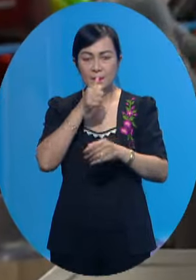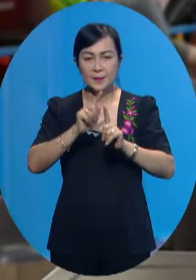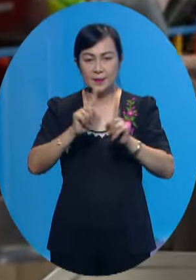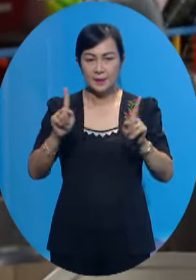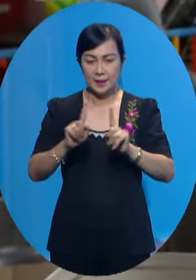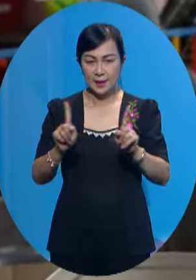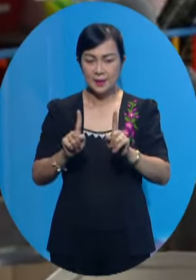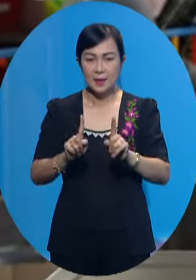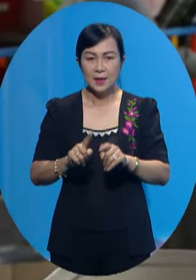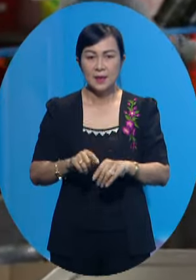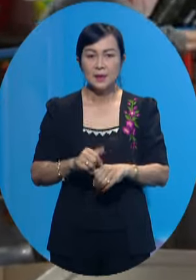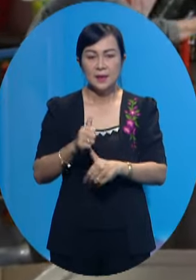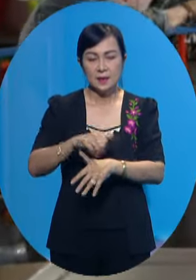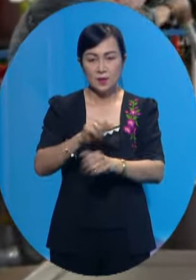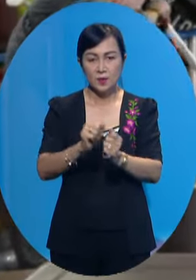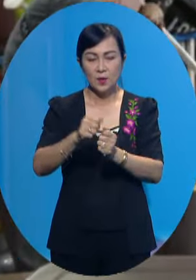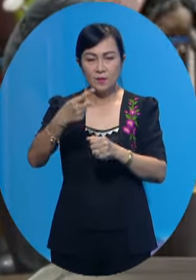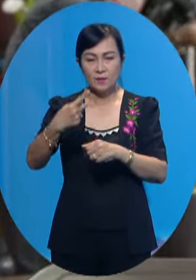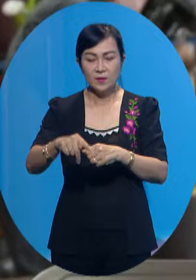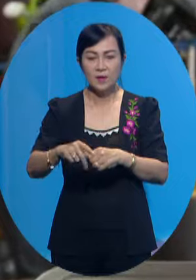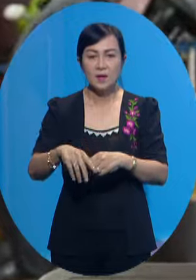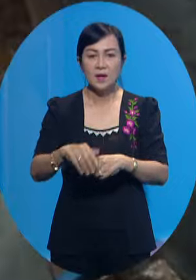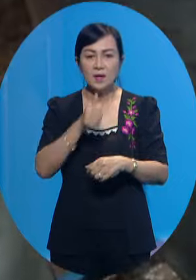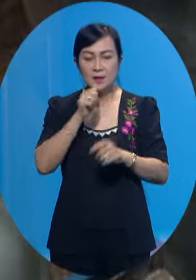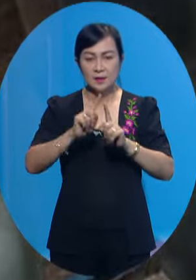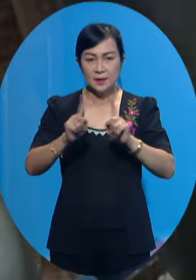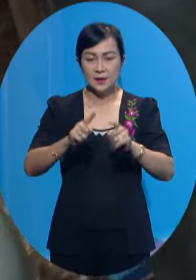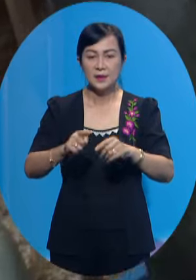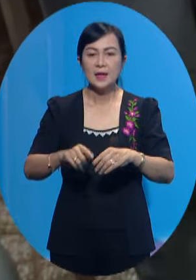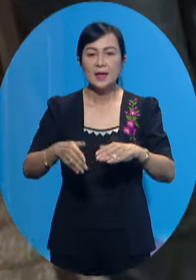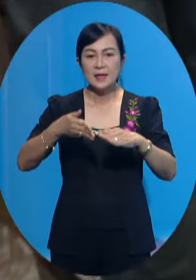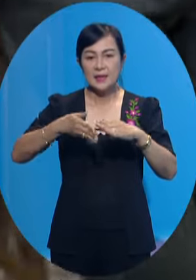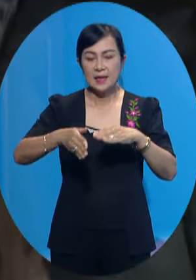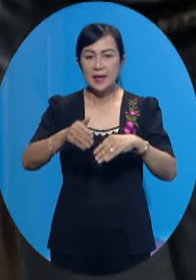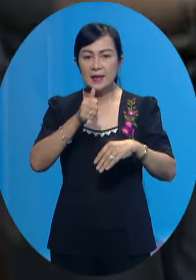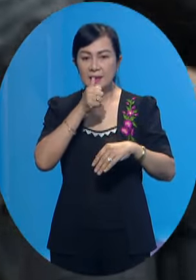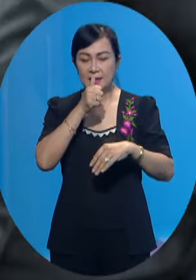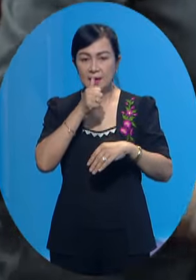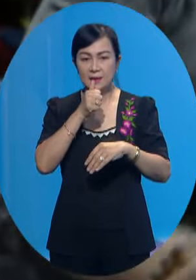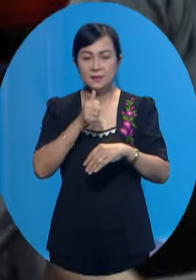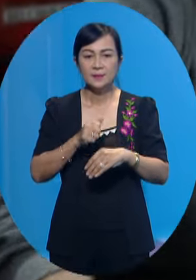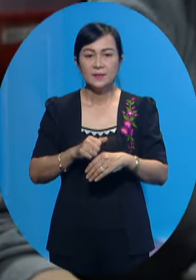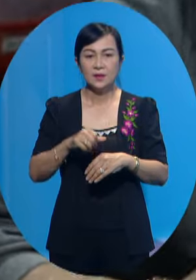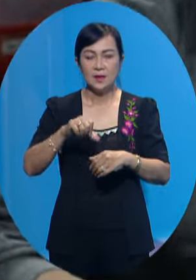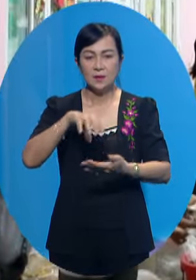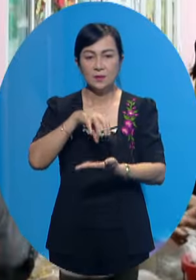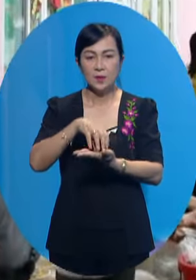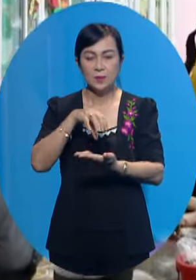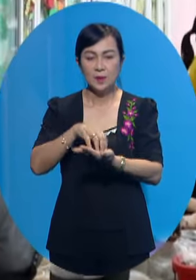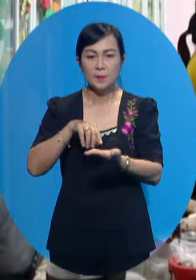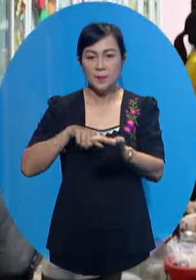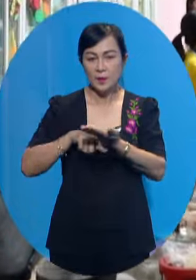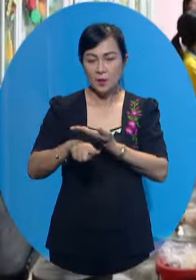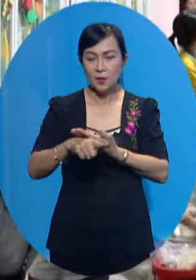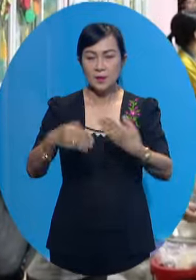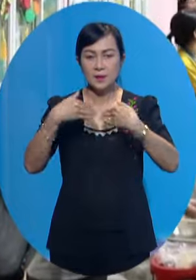loại do các đoàn thể chính trị xã hội phường, các cơ sở tôn giáo, nhà hàng ẩm thực chay, các cơ sở kinh doanh ẩm thực chay trên địa bàn chế biến và